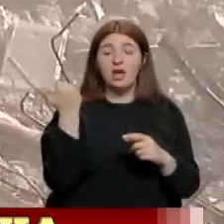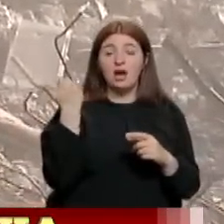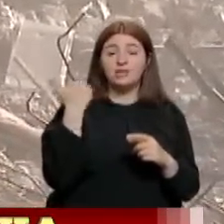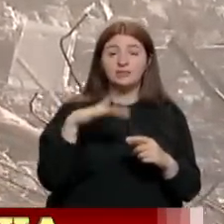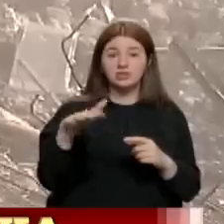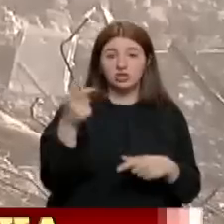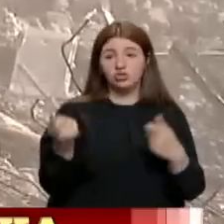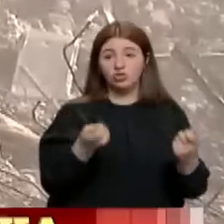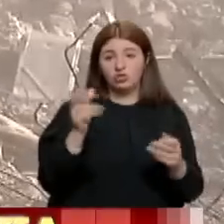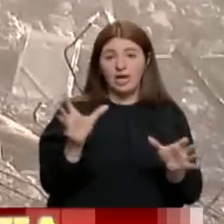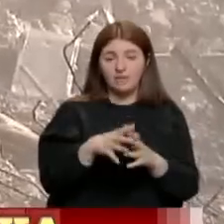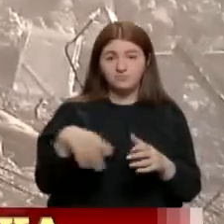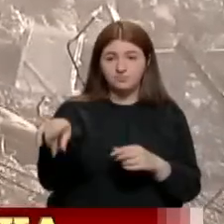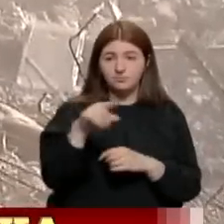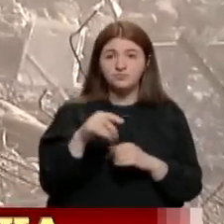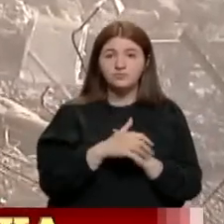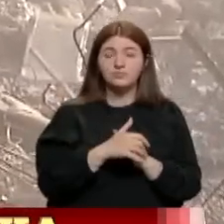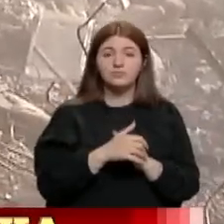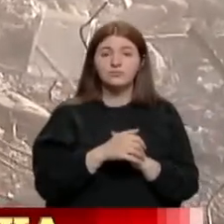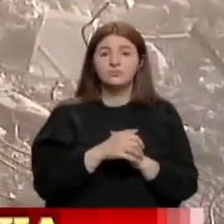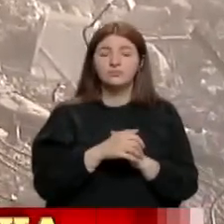arkasında çalışıyor ekipler.